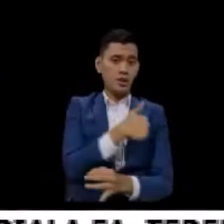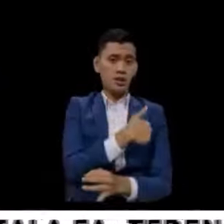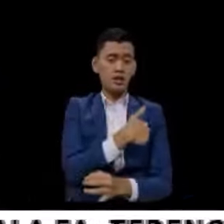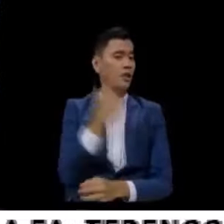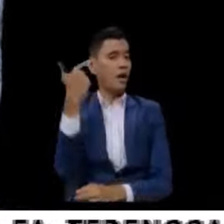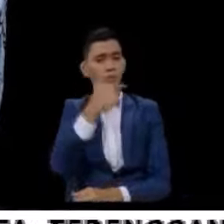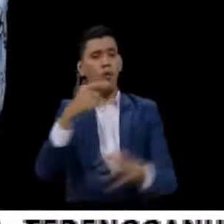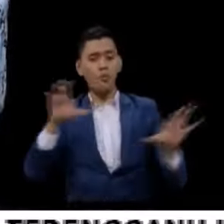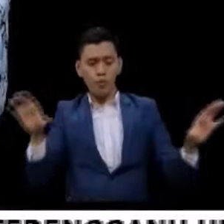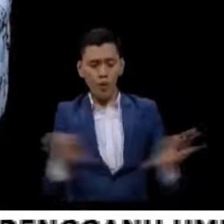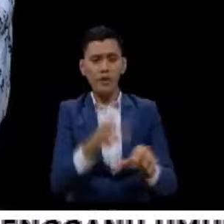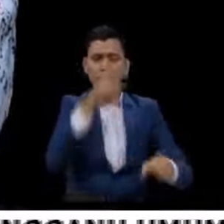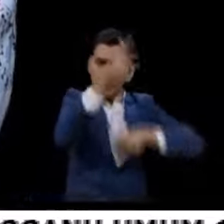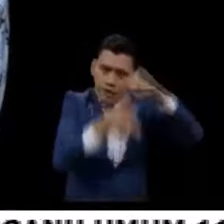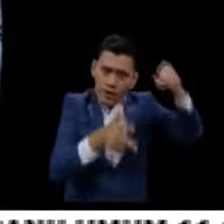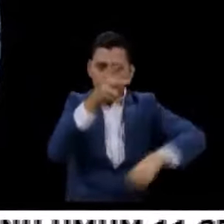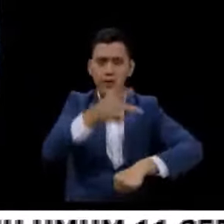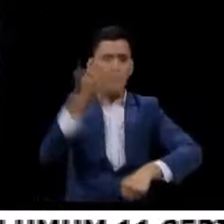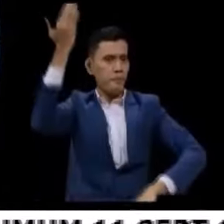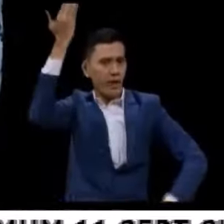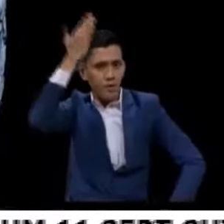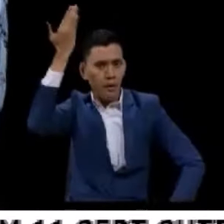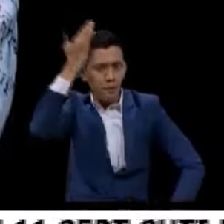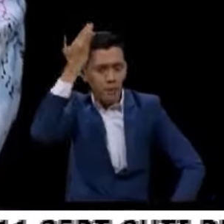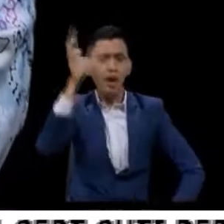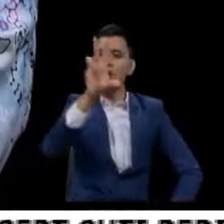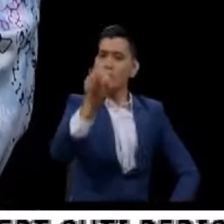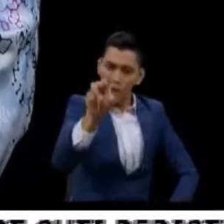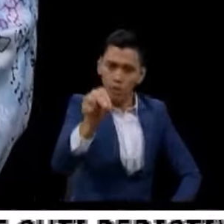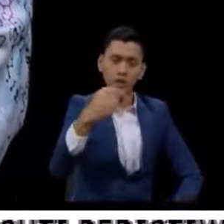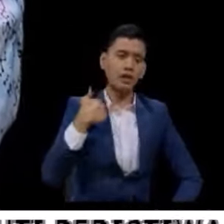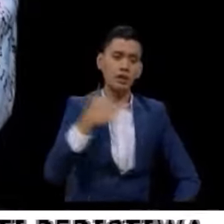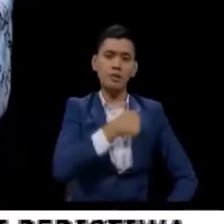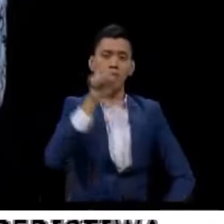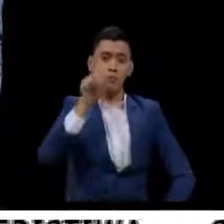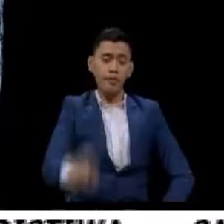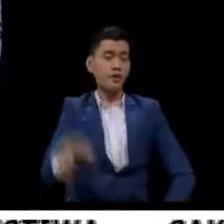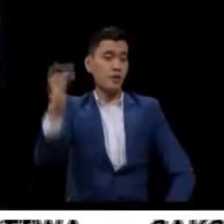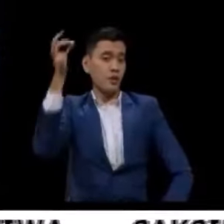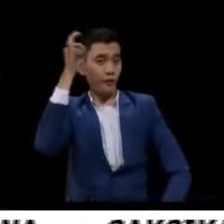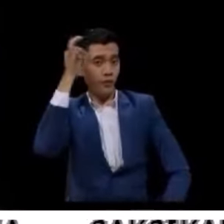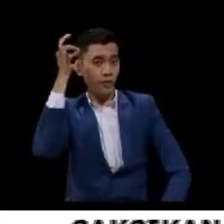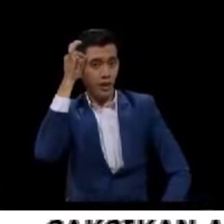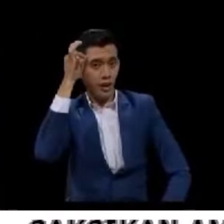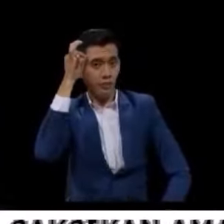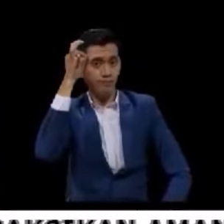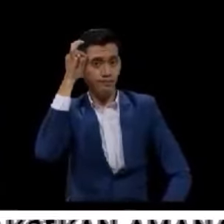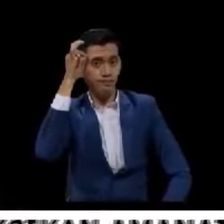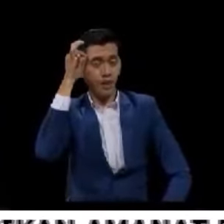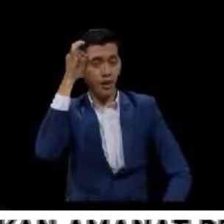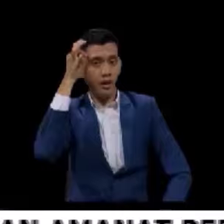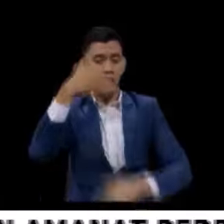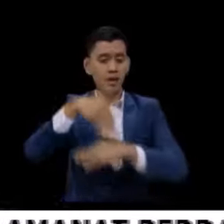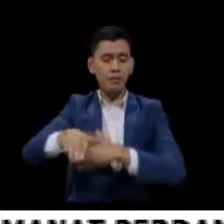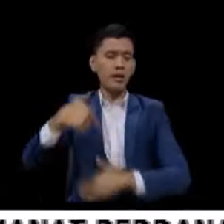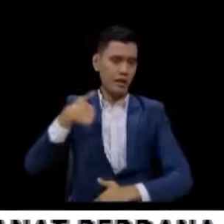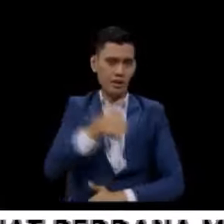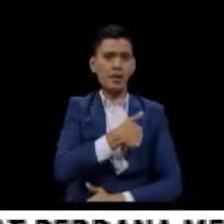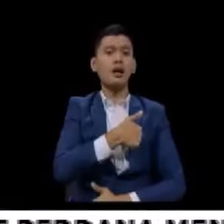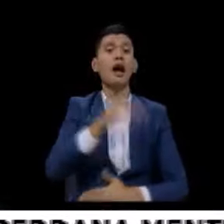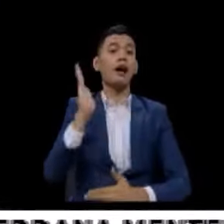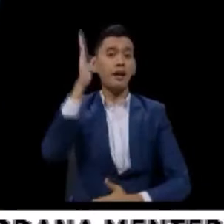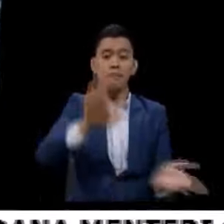gila apabila kita buat film-film jadul kita mati nanti kita semua Kenape casual ialah lebih Nikita ada nah matic